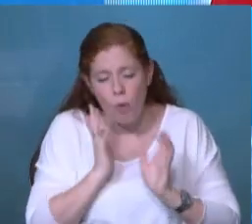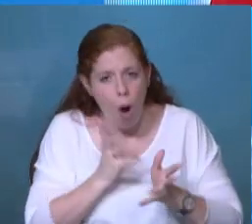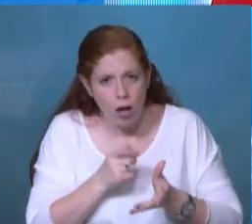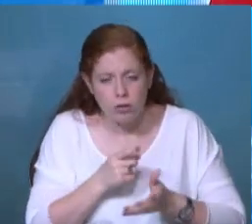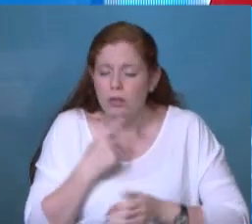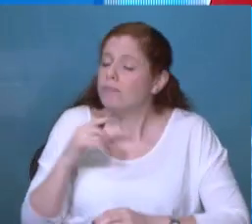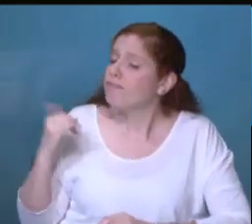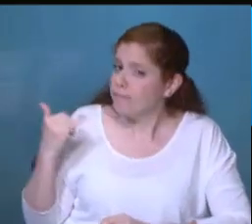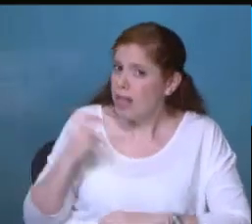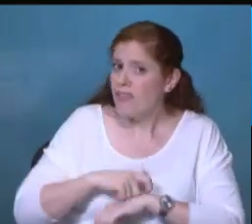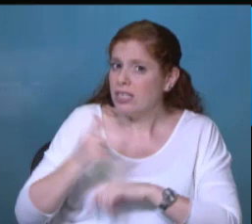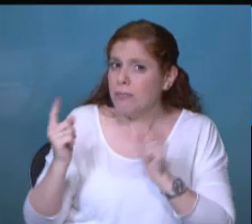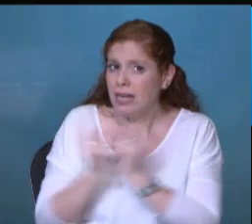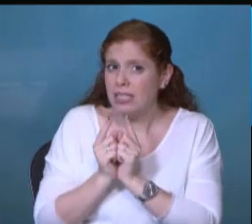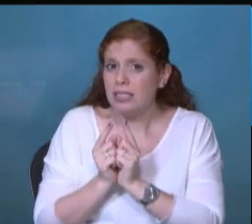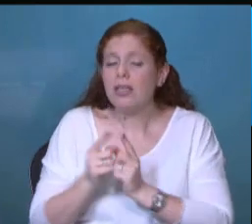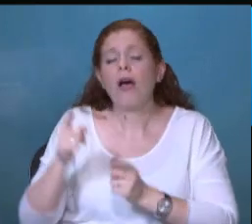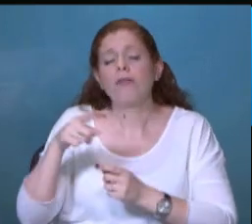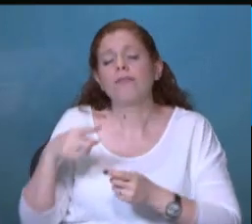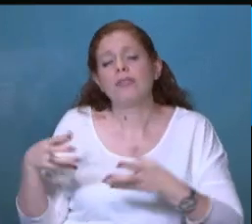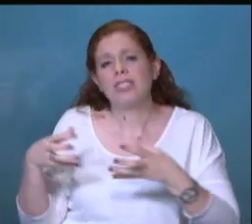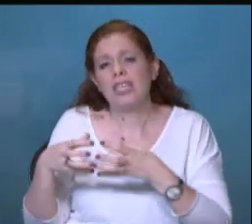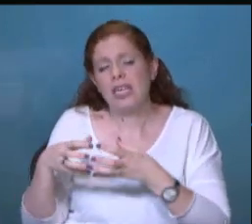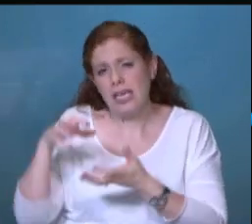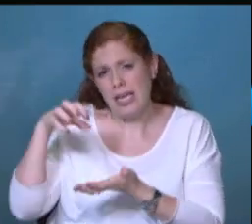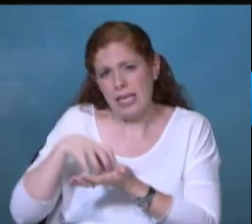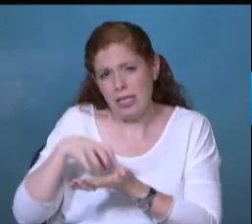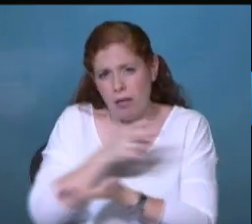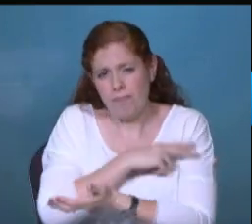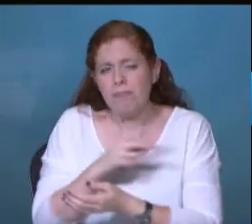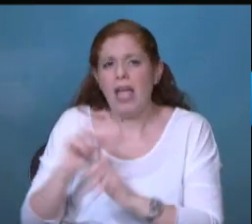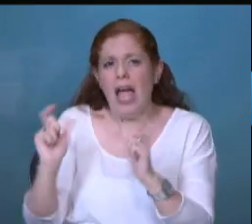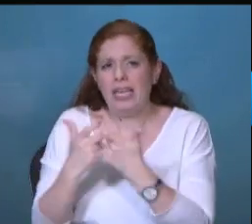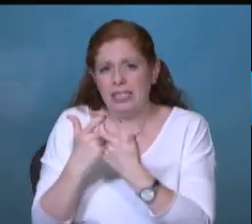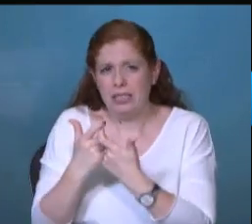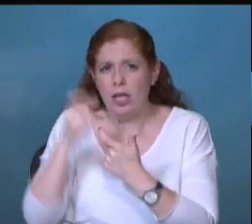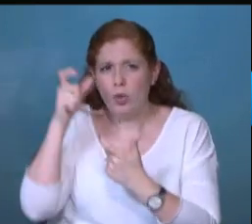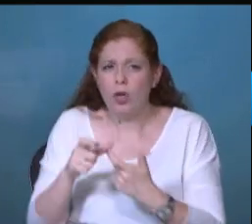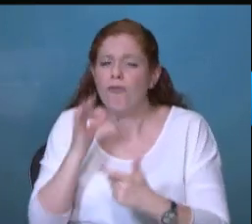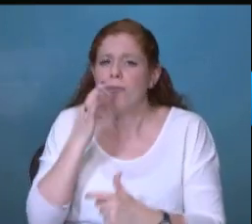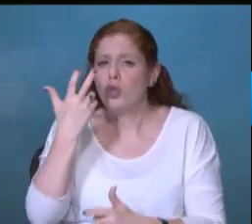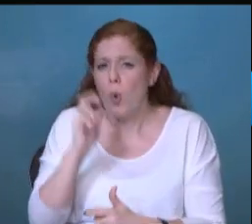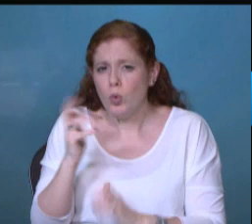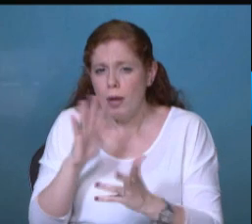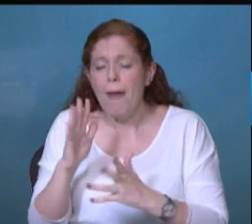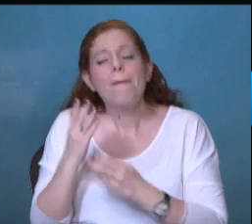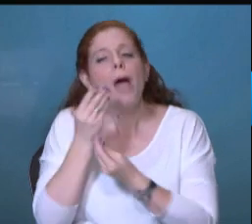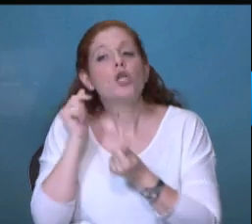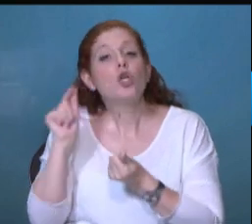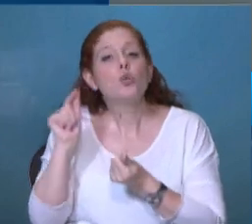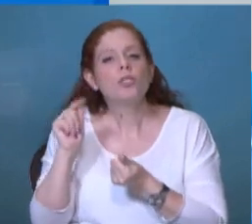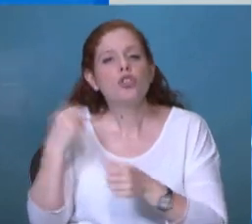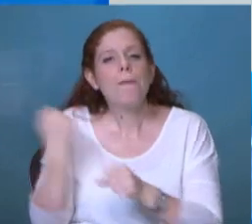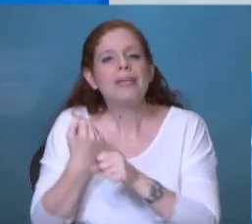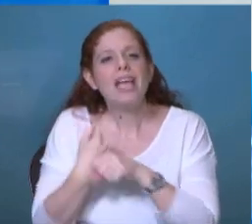נכון, לפני זמן קצר עצרה יחידת ארז של משמר הגבול תושב הצפון, תושב הכפר טובה זנגריה בשנות ה-30 לחייו, בחשד שהוא זה שביצע את